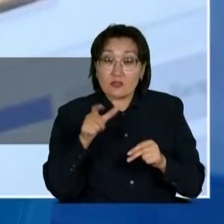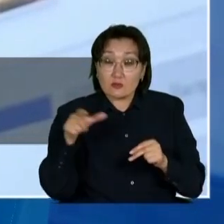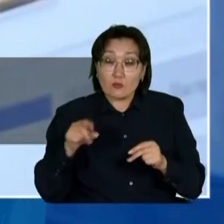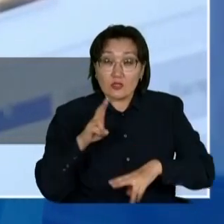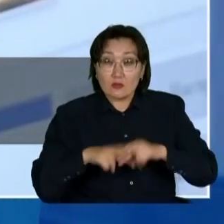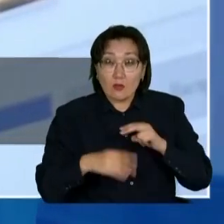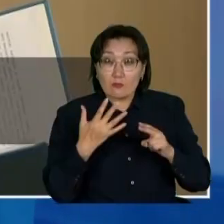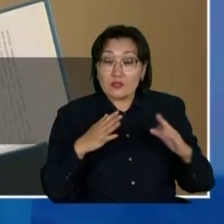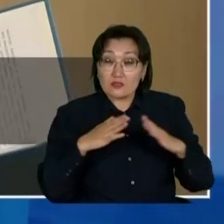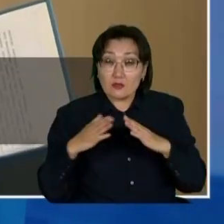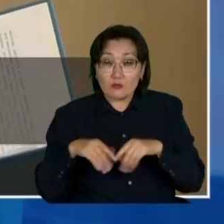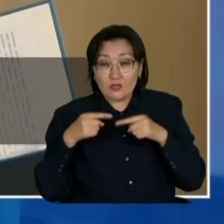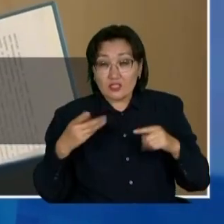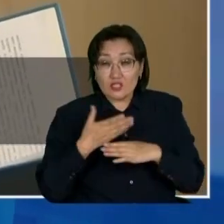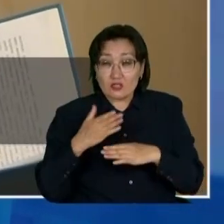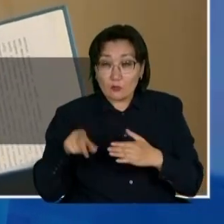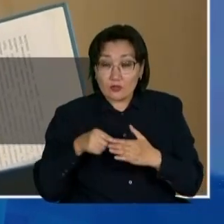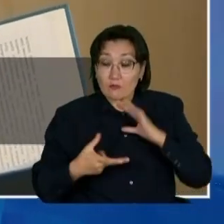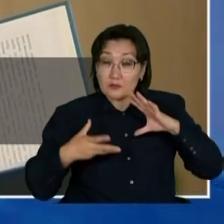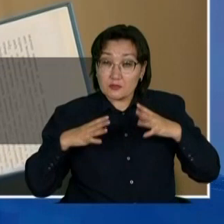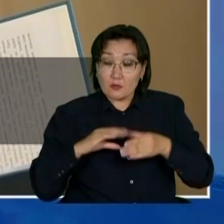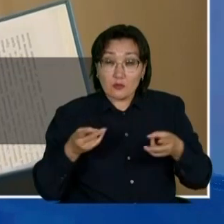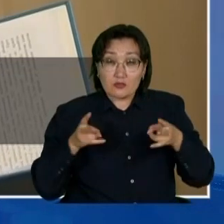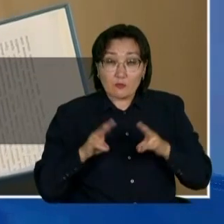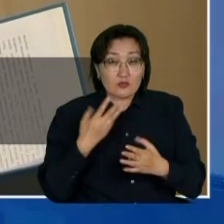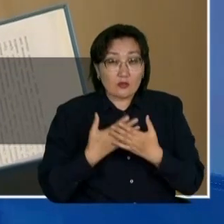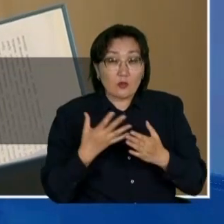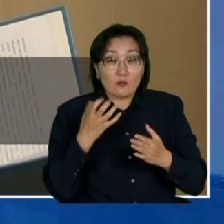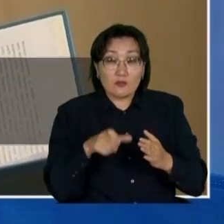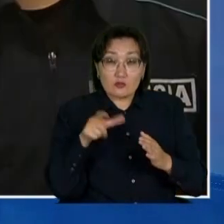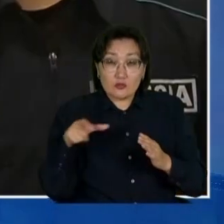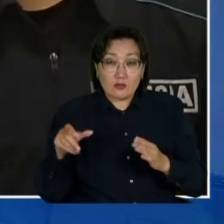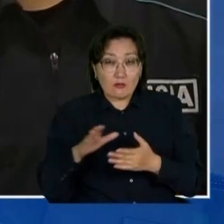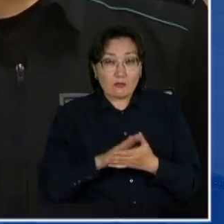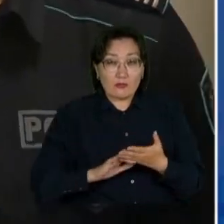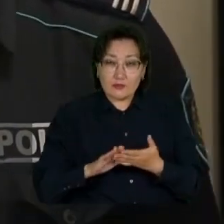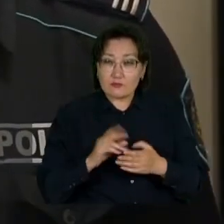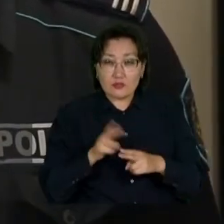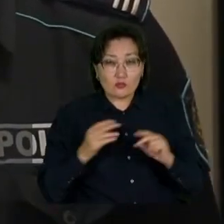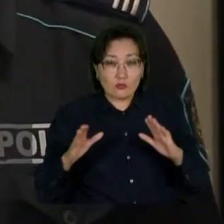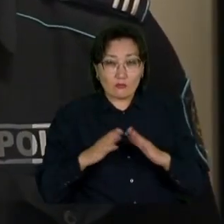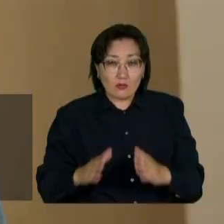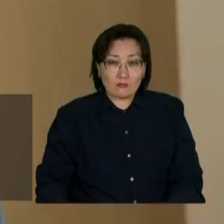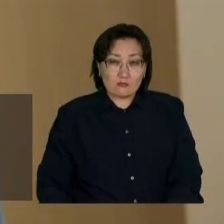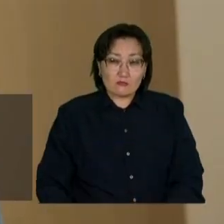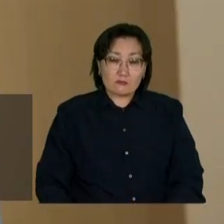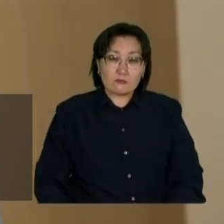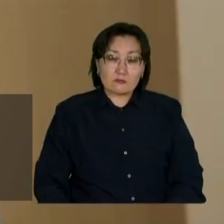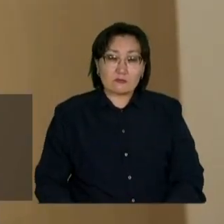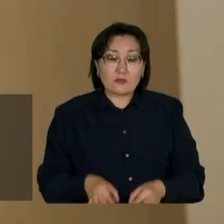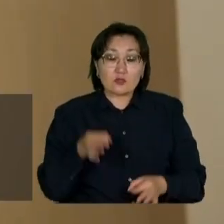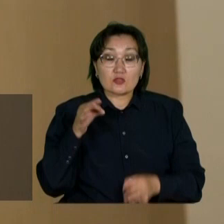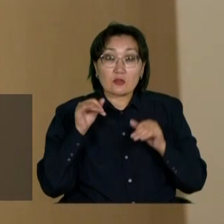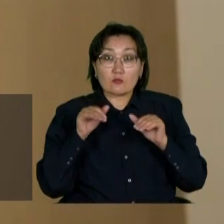построить 5 домов в разных частях города, но в итоге оставили почти 500 человек ни с чем. Суд